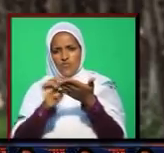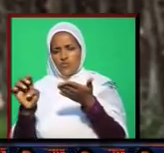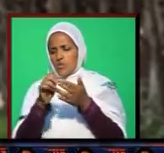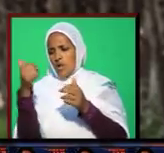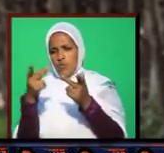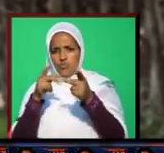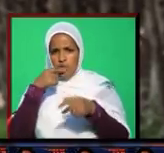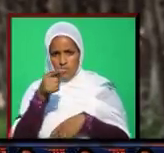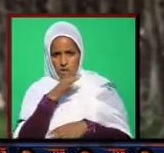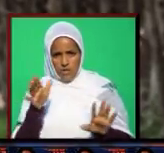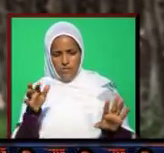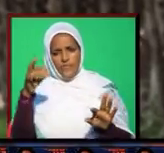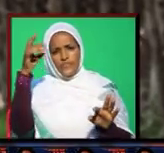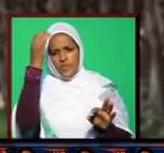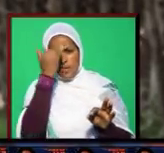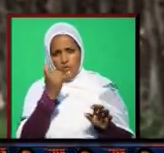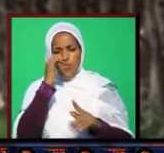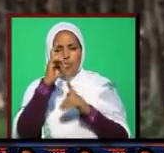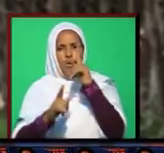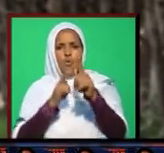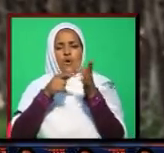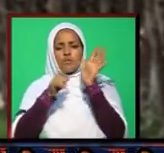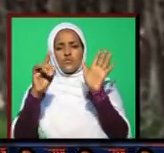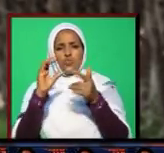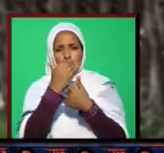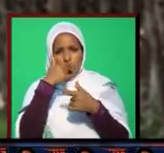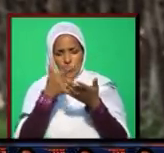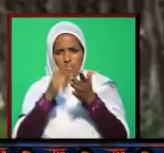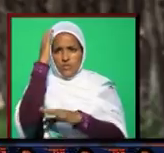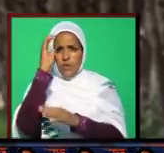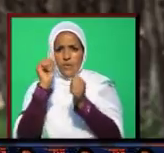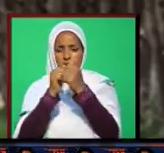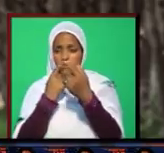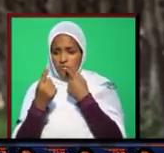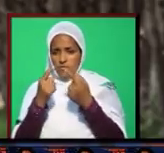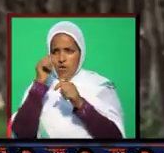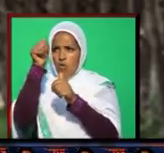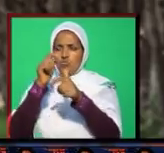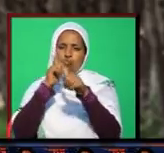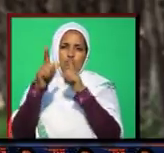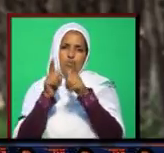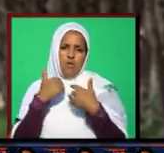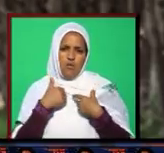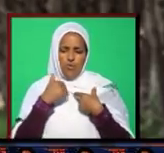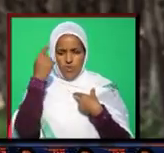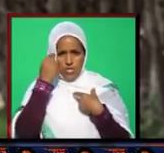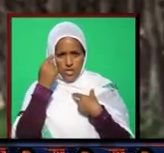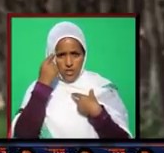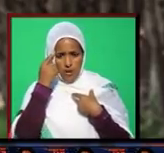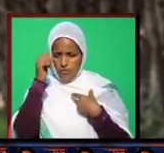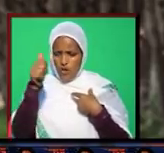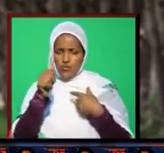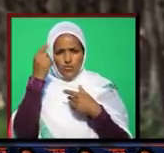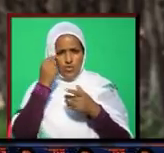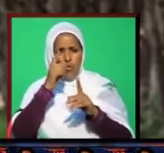ቦታ አይናገርም፣ አልተናገረምም። ለምን? ቋንቋ ተገለጸልኝ የሚለው ከእግዚአብሔር ጋር ለመነጋገር ከሆነ የራስ ቋንቋ አለው። ትግርኛ